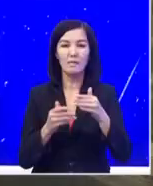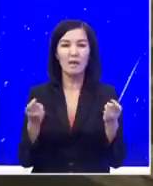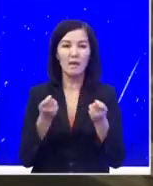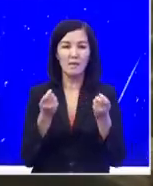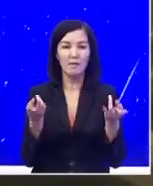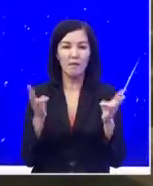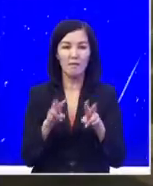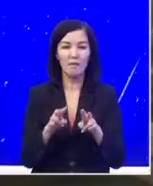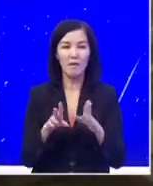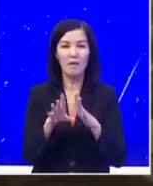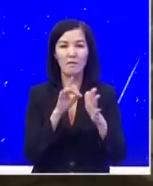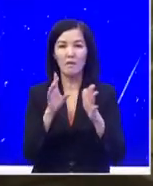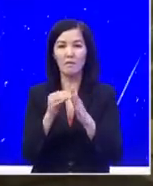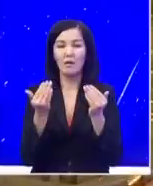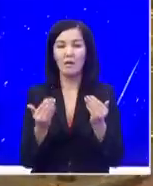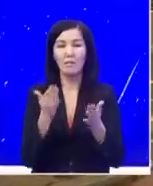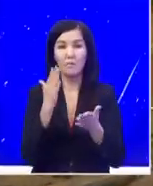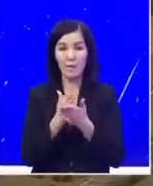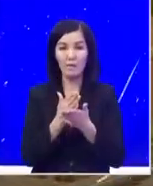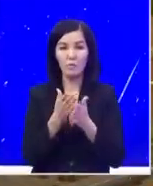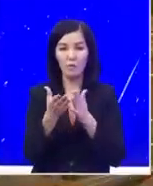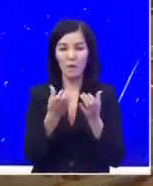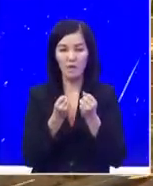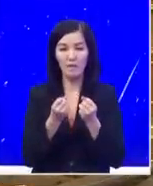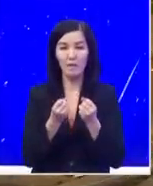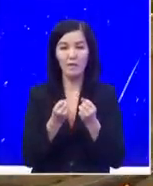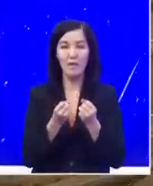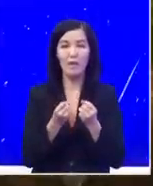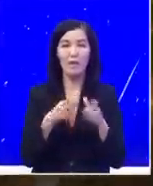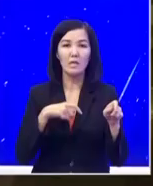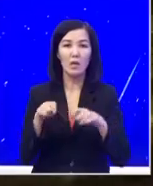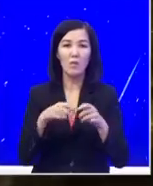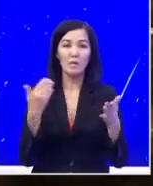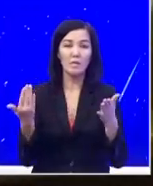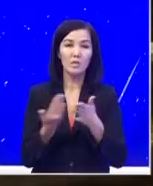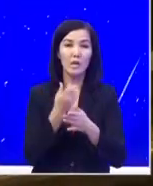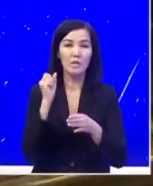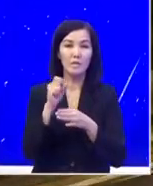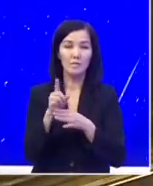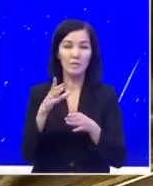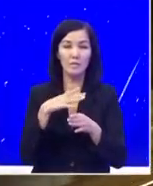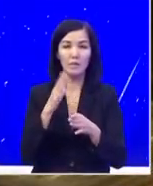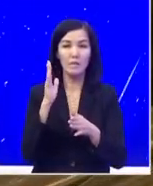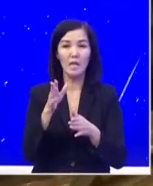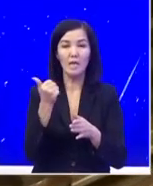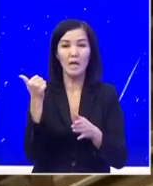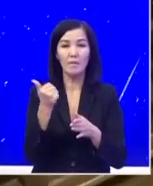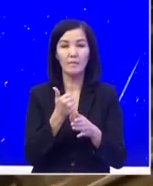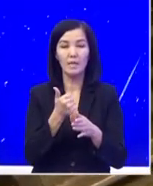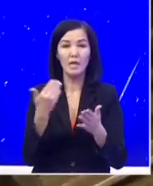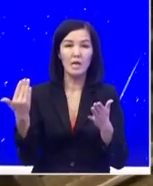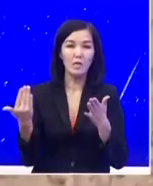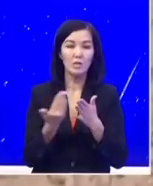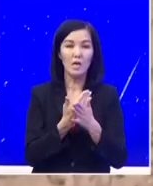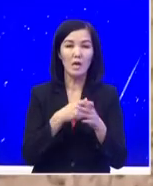алатын жұрт барын алуға көшіпті. Қабір тас сататындар тауардың жаңа партиясына тапсырыс беріпті. Алдағы аптада жаппай жаңа